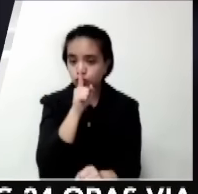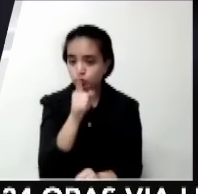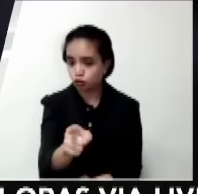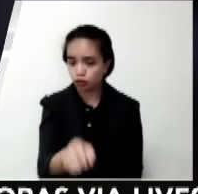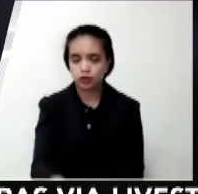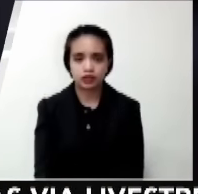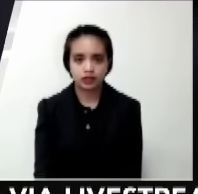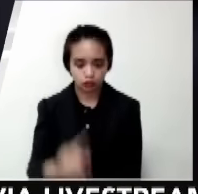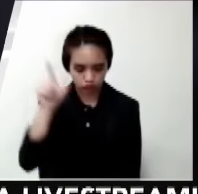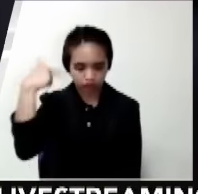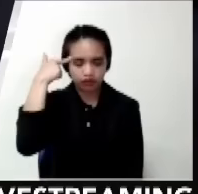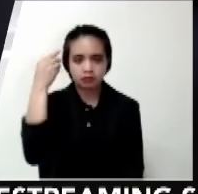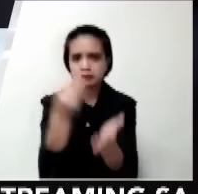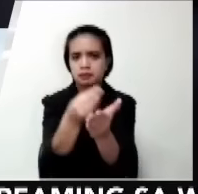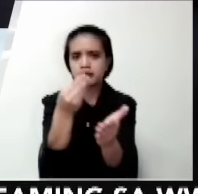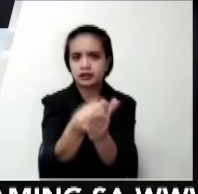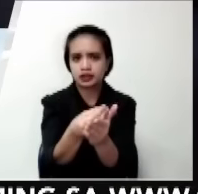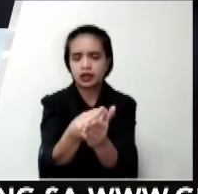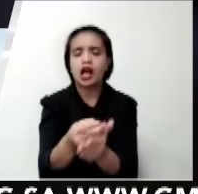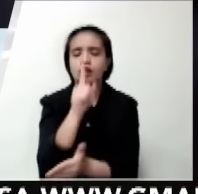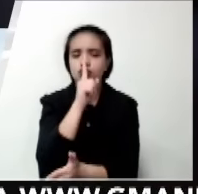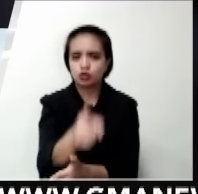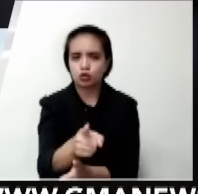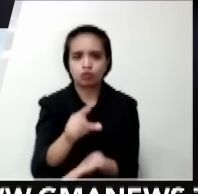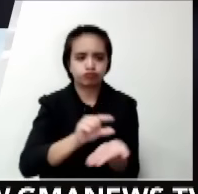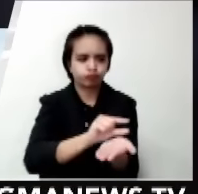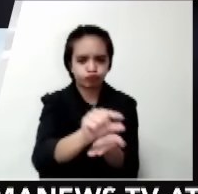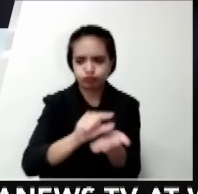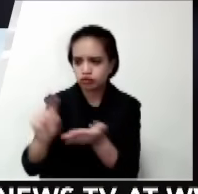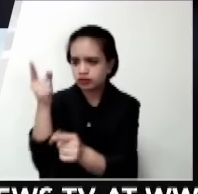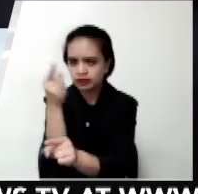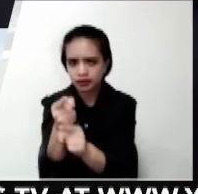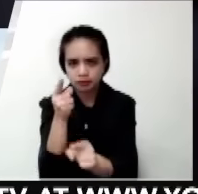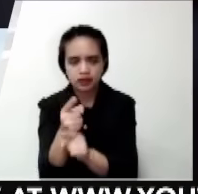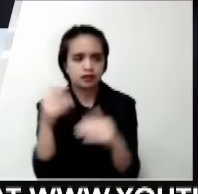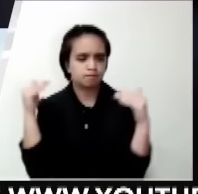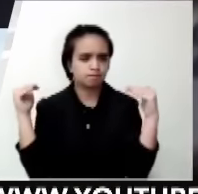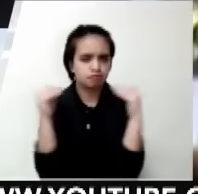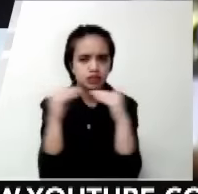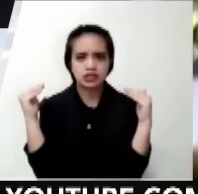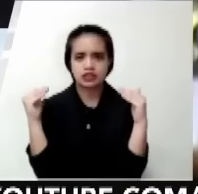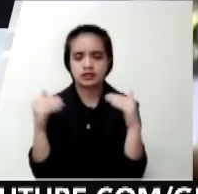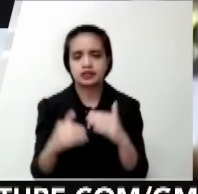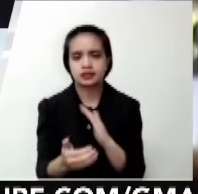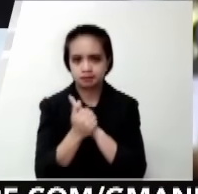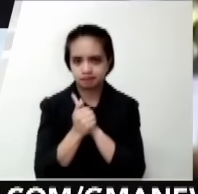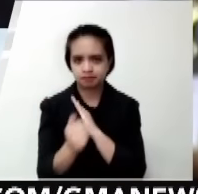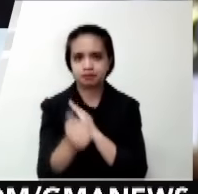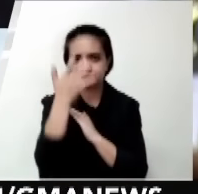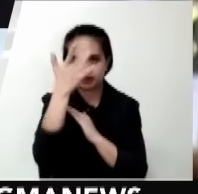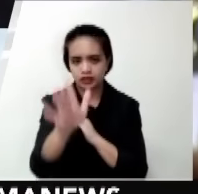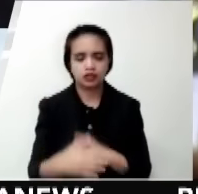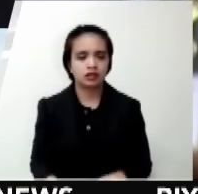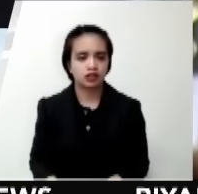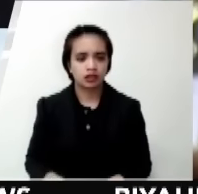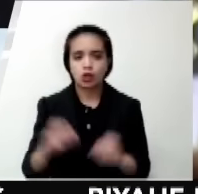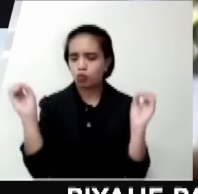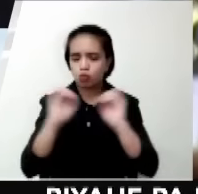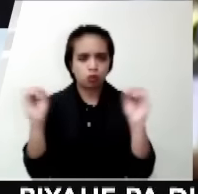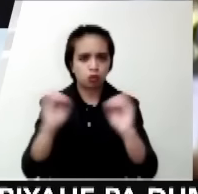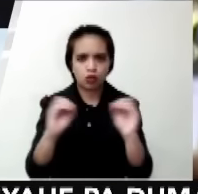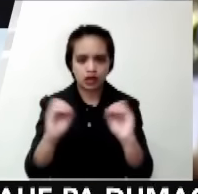pamahalaan ay nakatalaga ng wasto, patas at mahusay. Walang pera ang maaaring